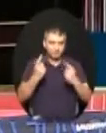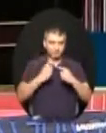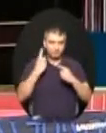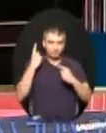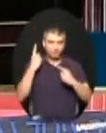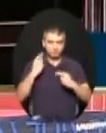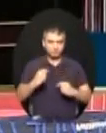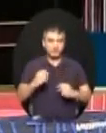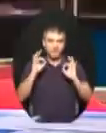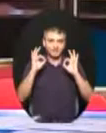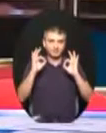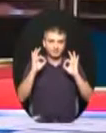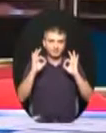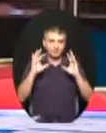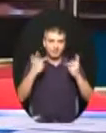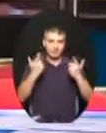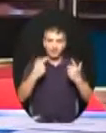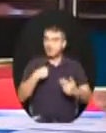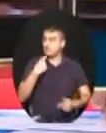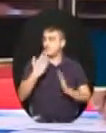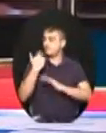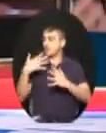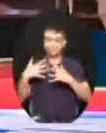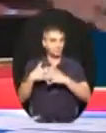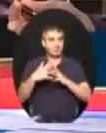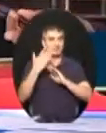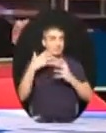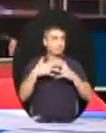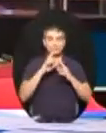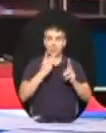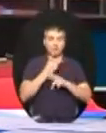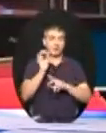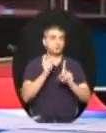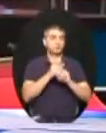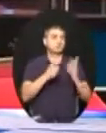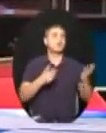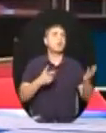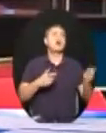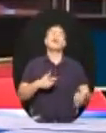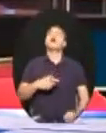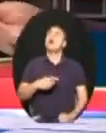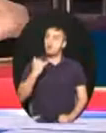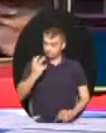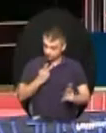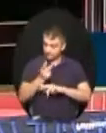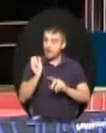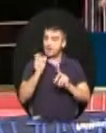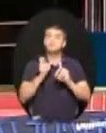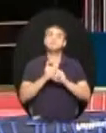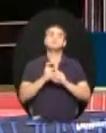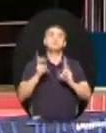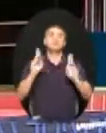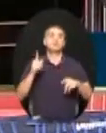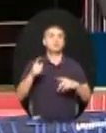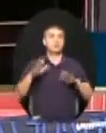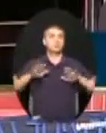מדויק. אפס. למה? כי לפני האחדות... כי לפני האחדות הם לא עוברים את אחוז החסימה. ואז עכשיו עוברים את אחוז החסימה,